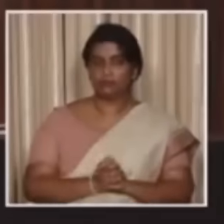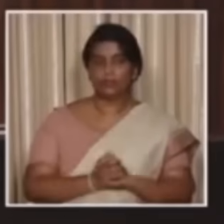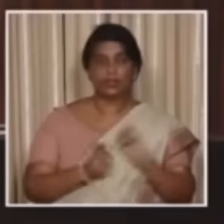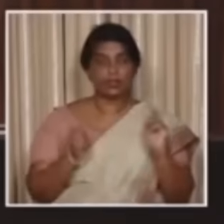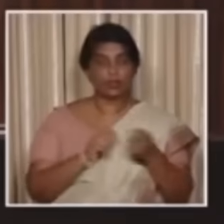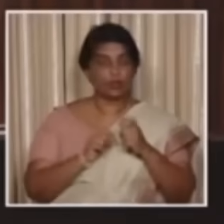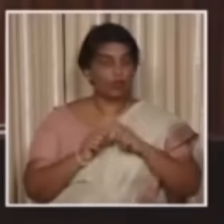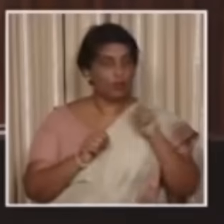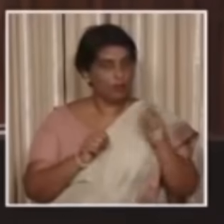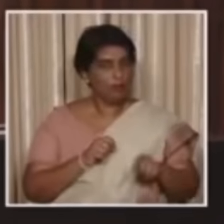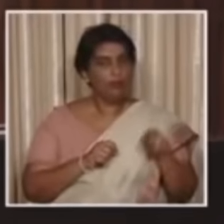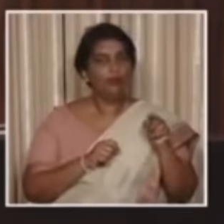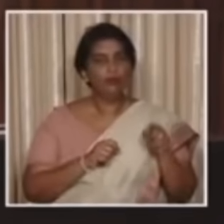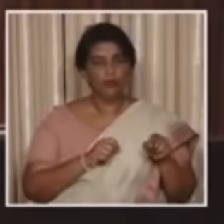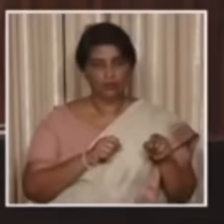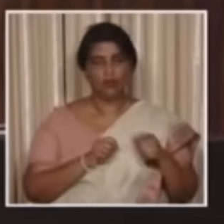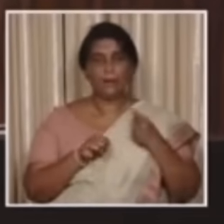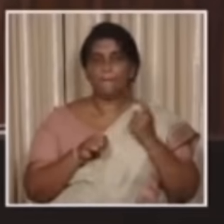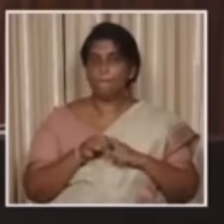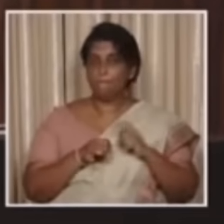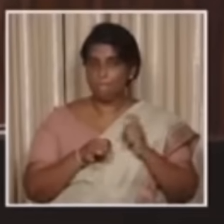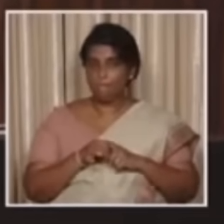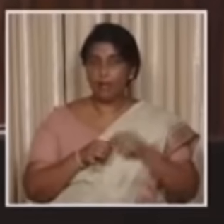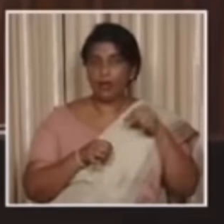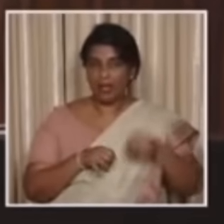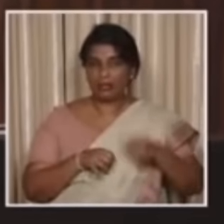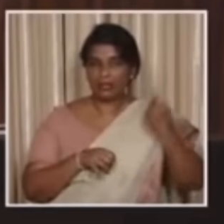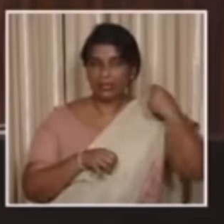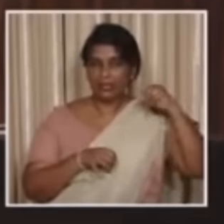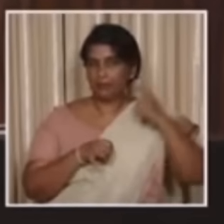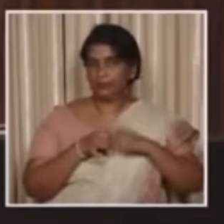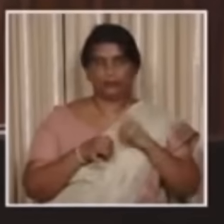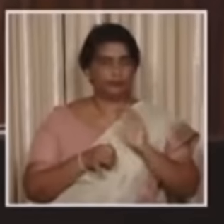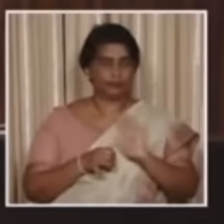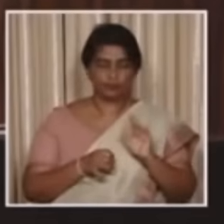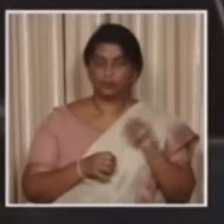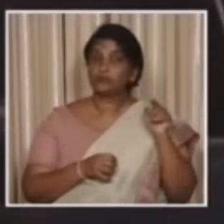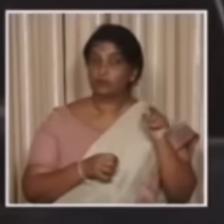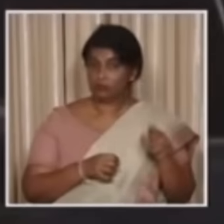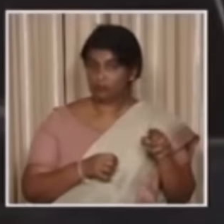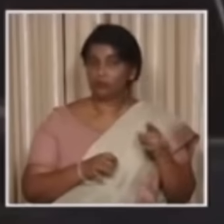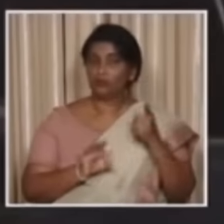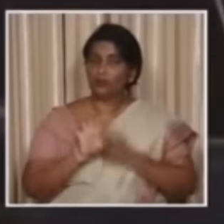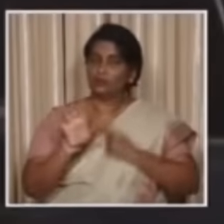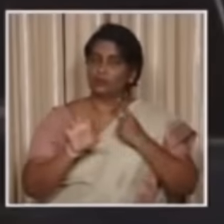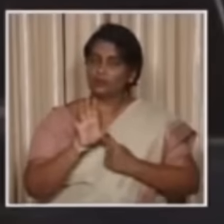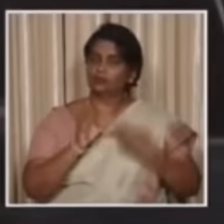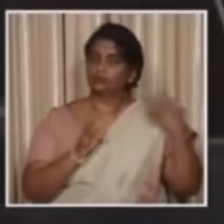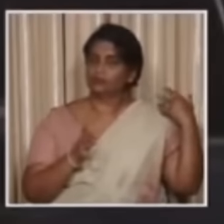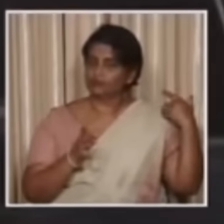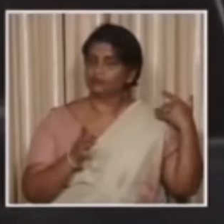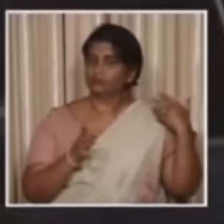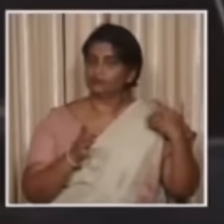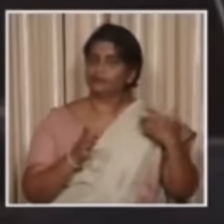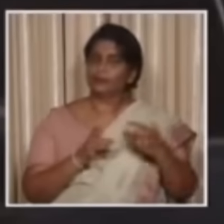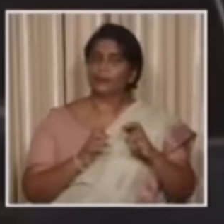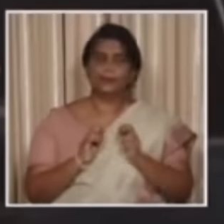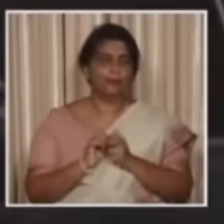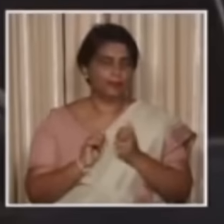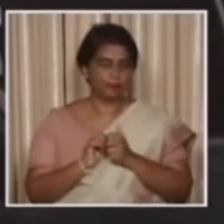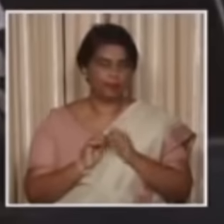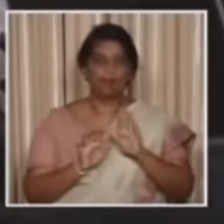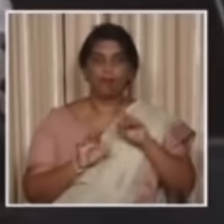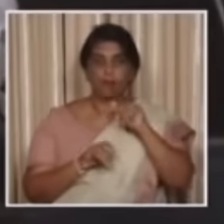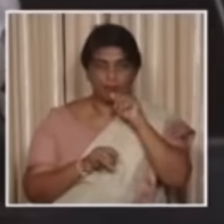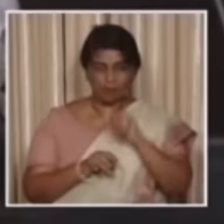क्रिकेट मंडले प्रश्न अदय अतिवेचकमे मेक वसर गणना वक्ति दिग्गेस प्रश्न